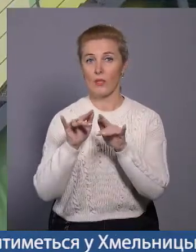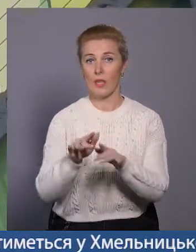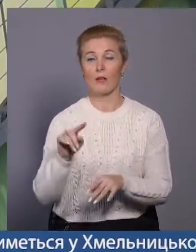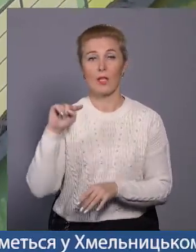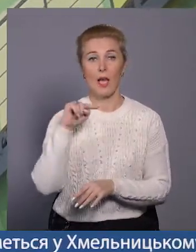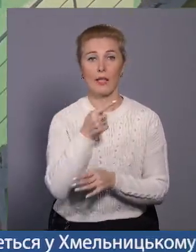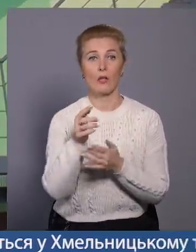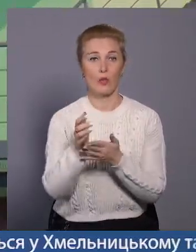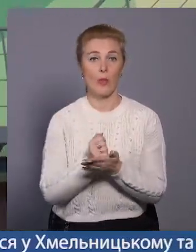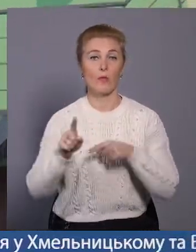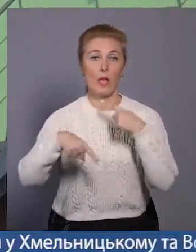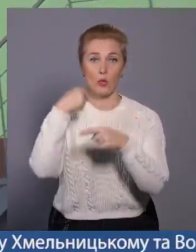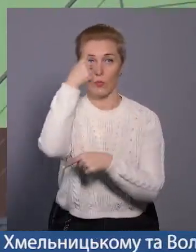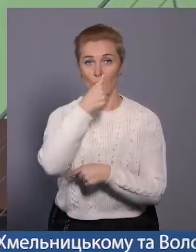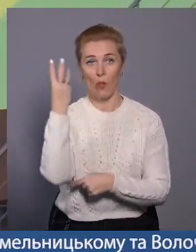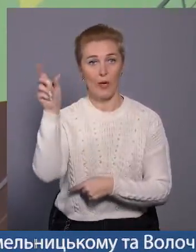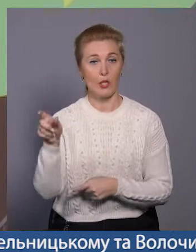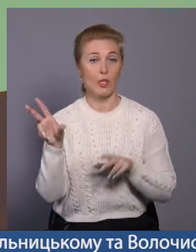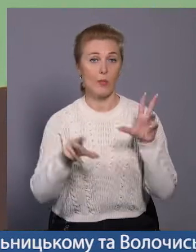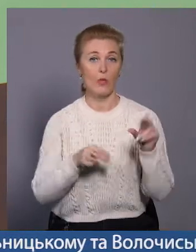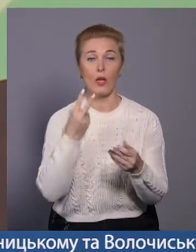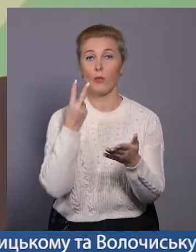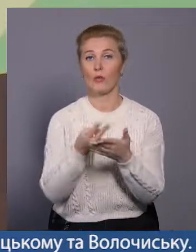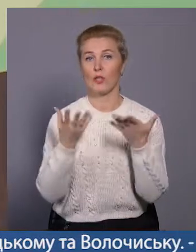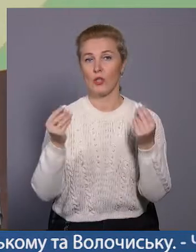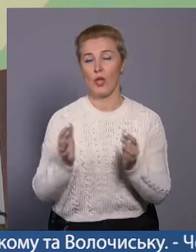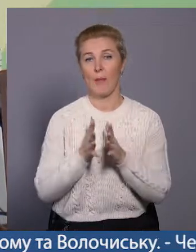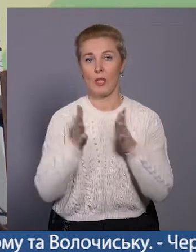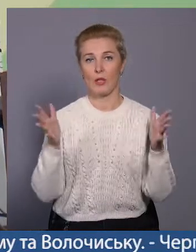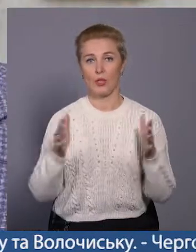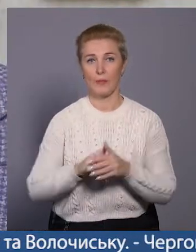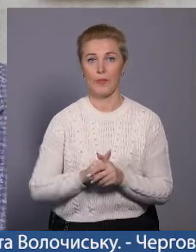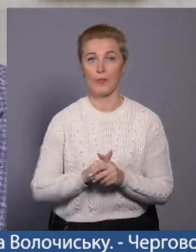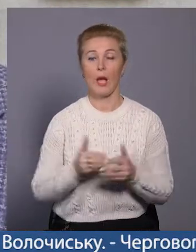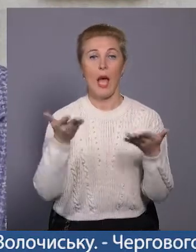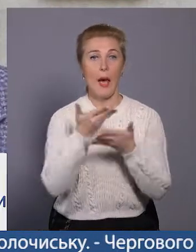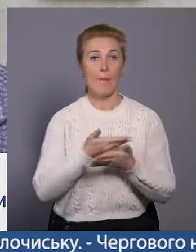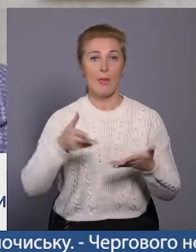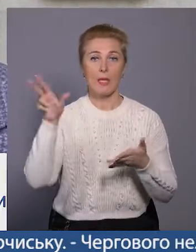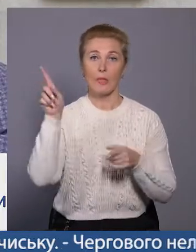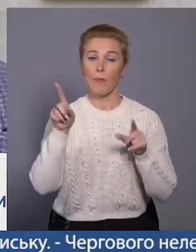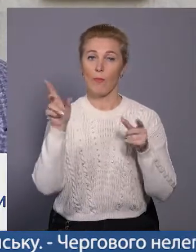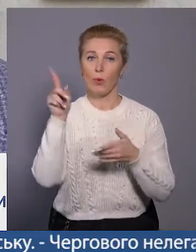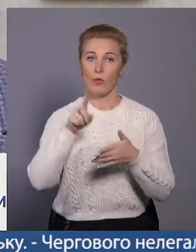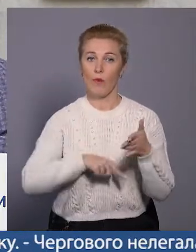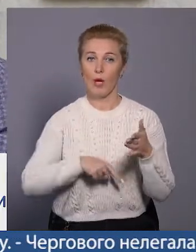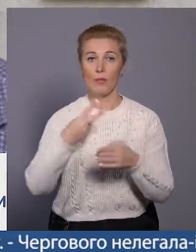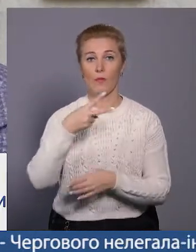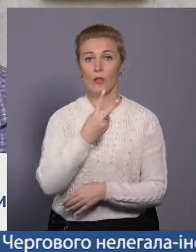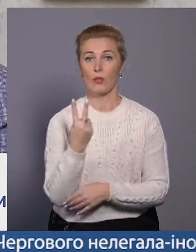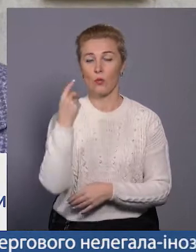енергозбереження. Наступного року хмельничани сподіваються показати ще більше. Ми сподіваємося, що у 2022 році